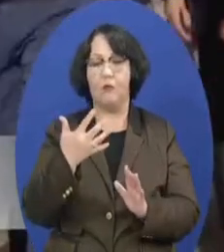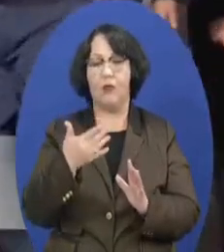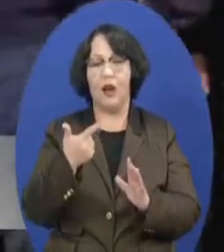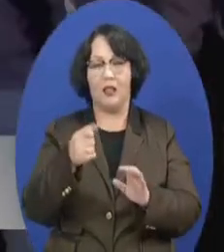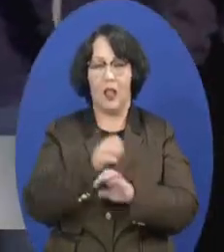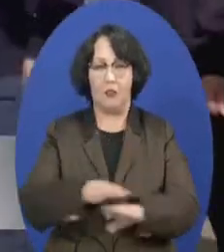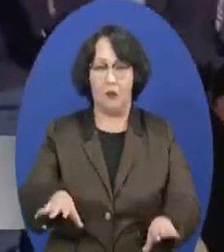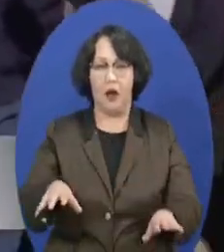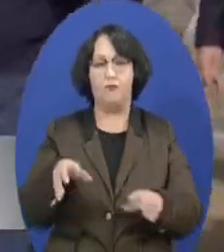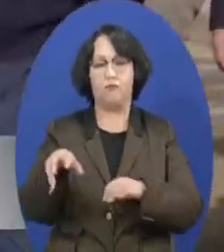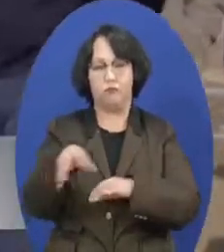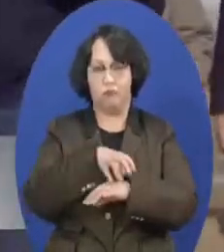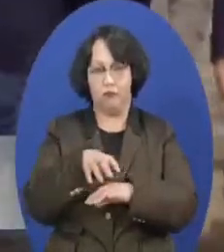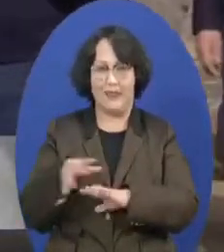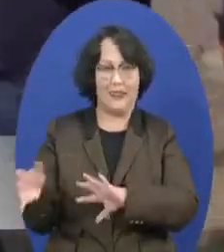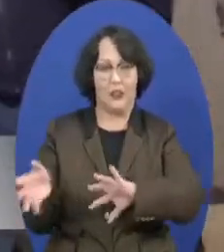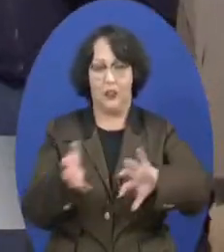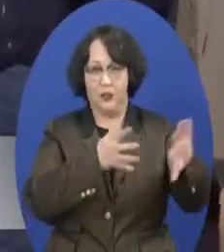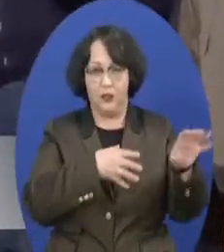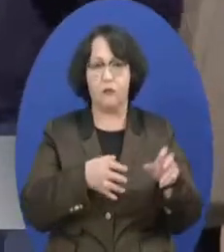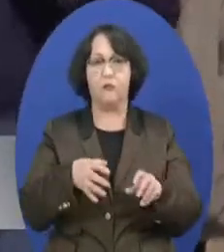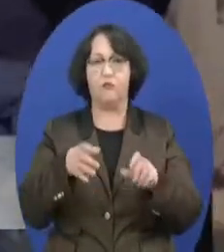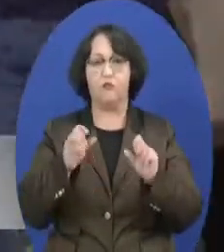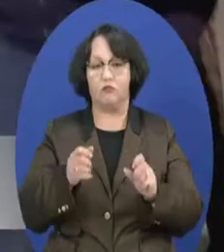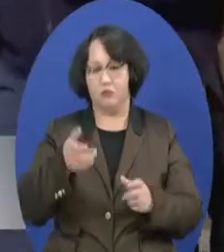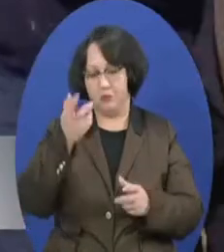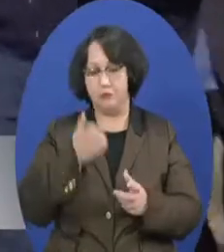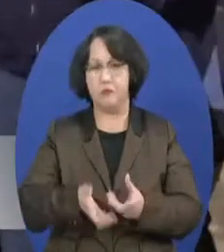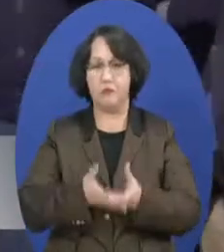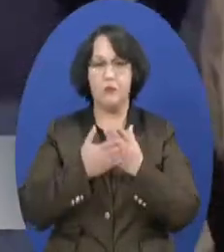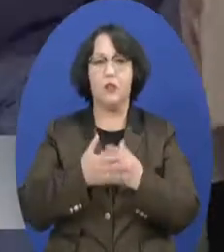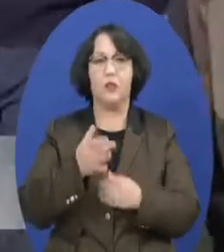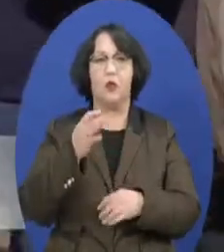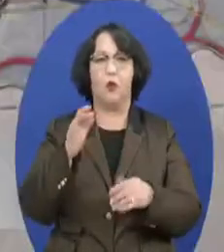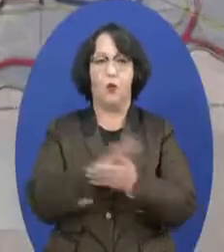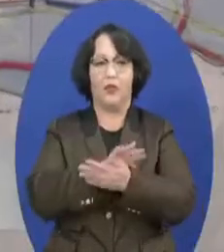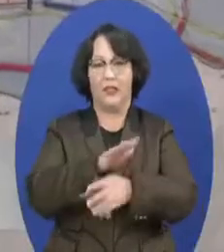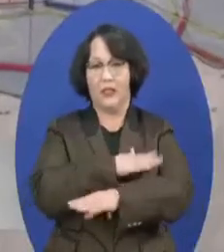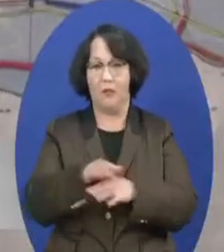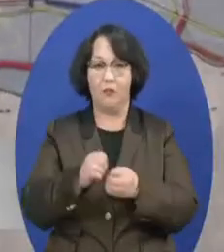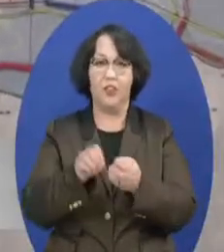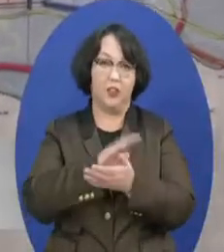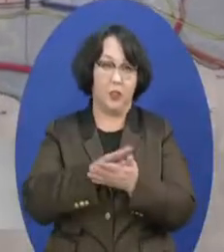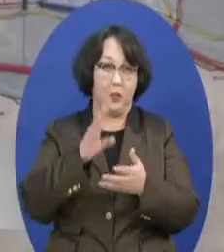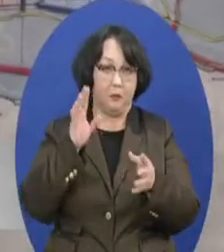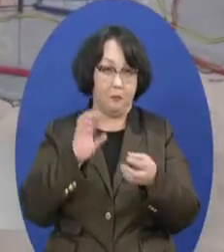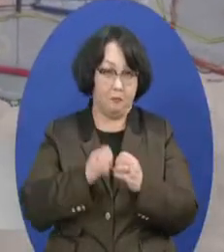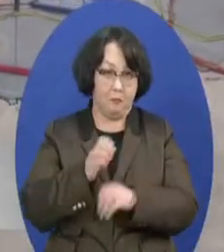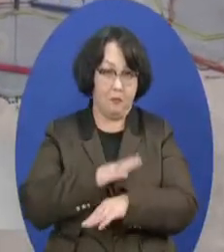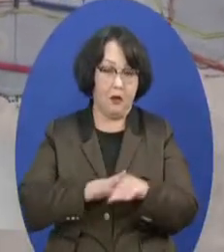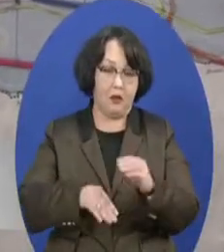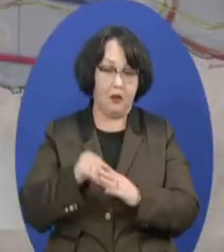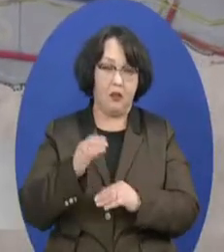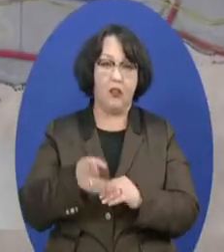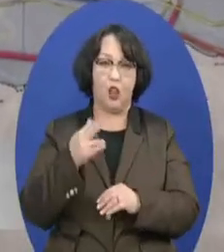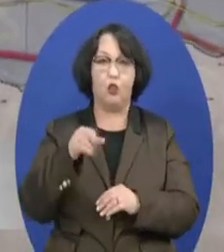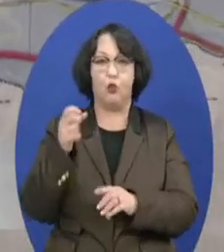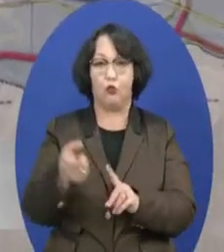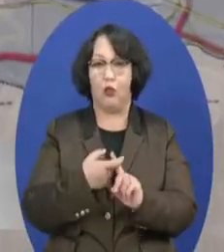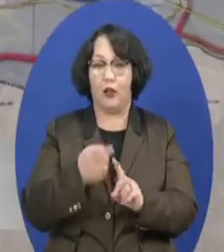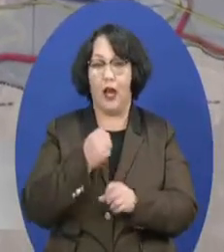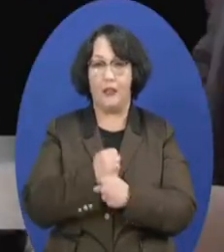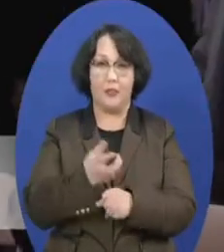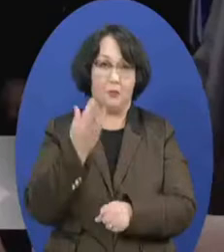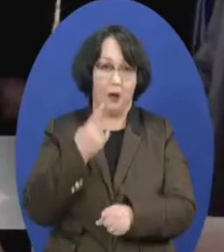захиргааны байгууллагыг нүүлгэн шилжүүлэхэд засгийн газрын тэргүүн дэмжлээ. Их тойрогийн хурдны зам шинээр баригдаж байгаа дид төвтэй холбогдно. Дид төвийг дагаад ажлын байр